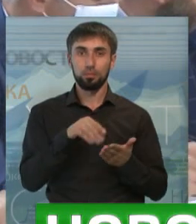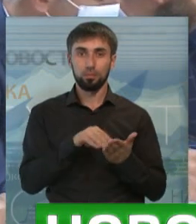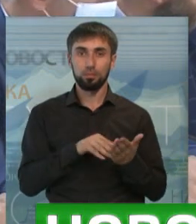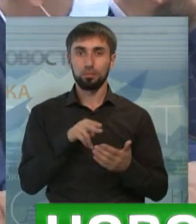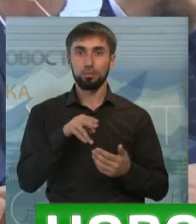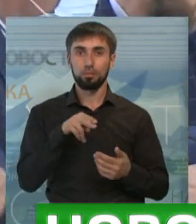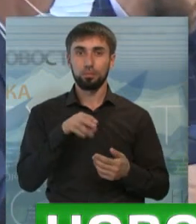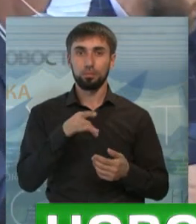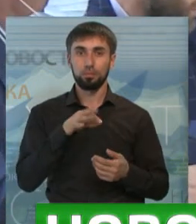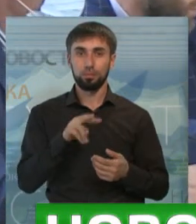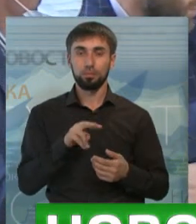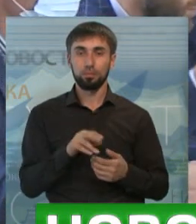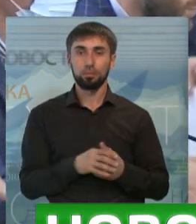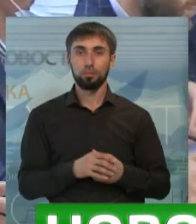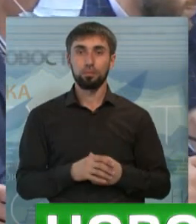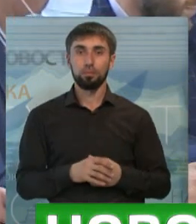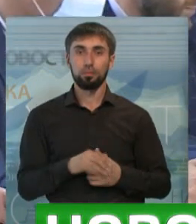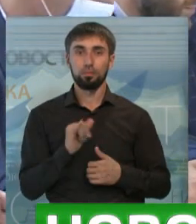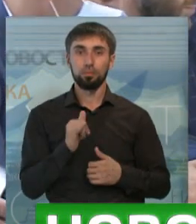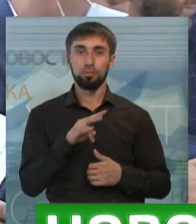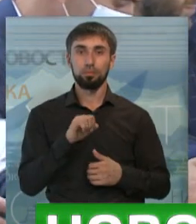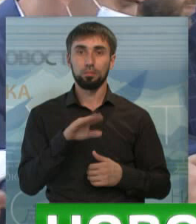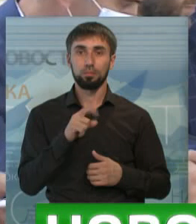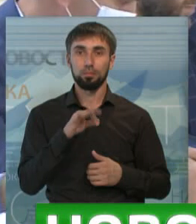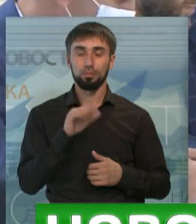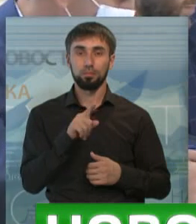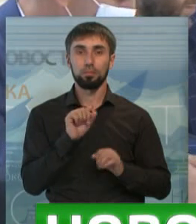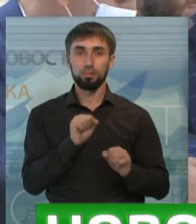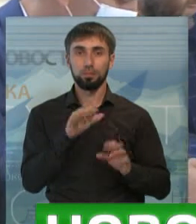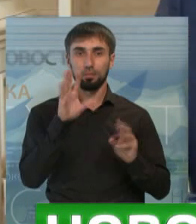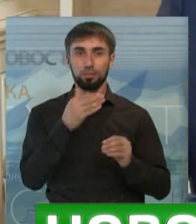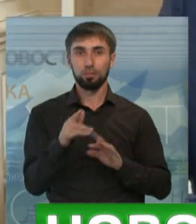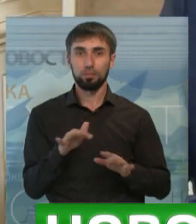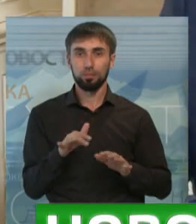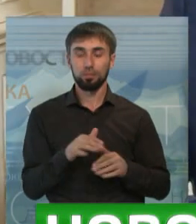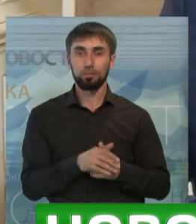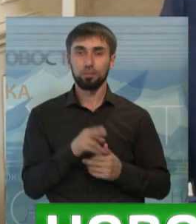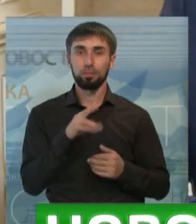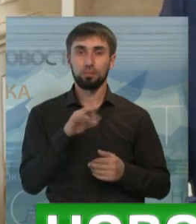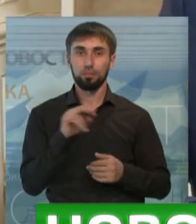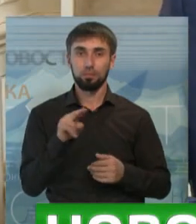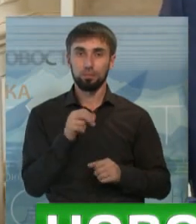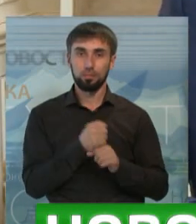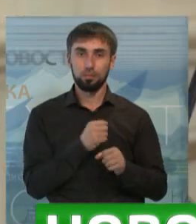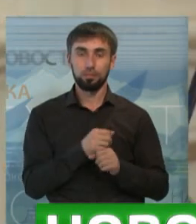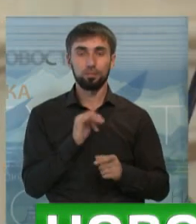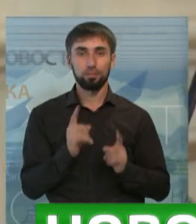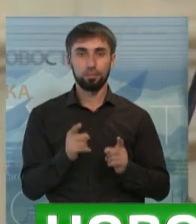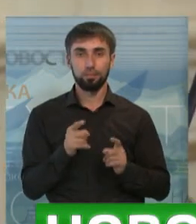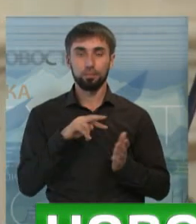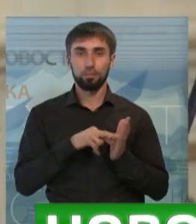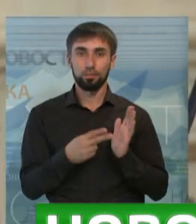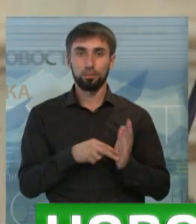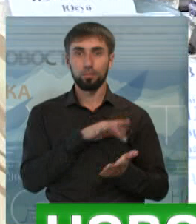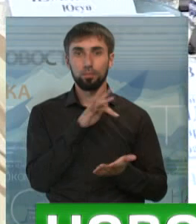найдете у fattakhova защищаете все эти дела докладываете реально план